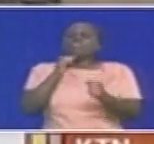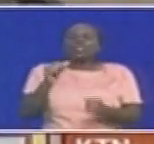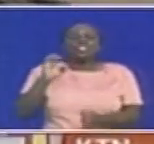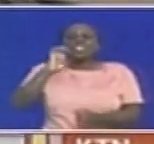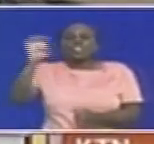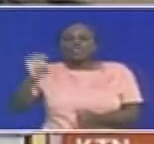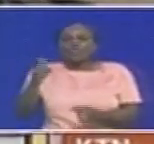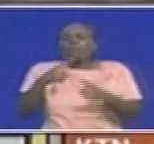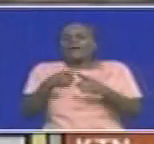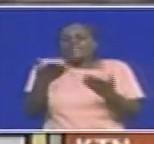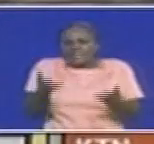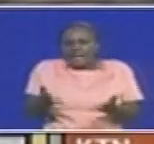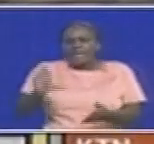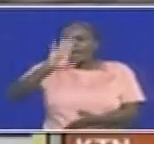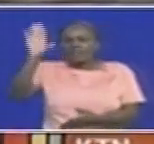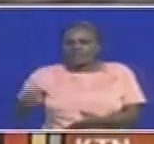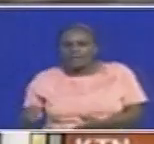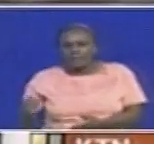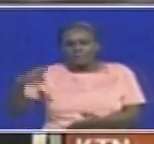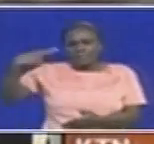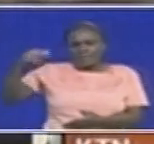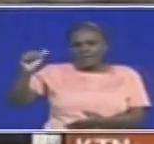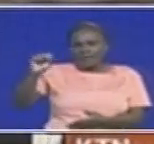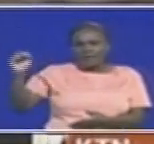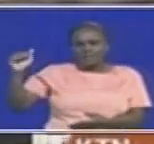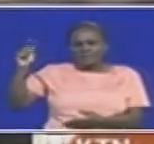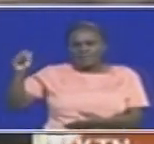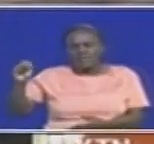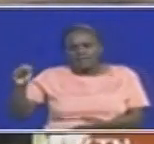at least in Africa. Hassan Juma,